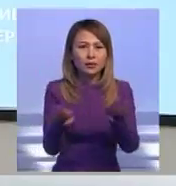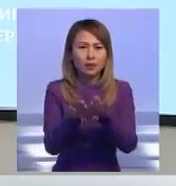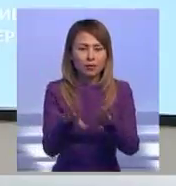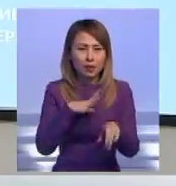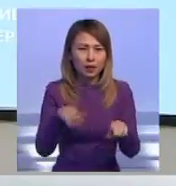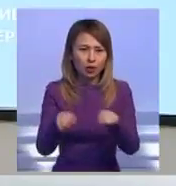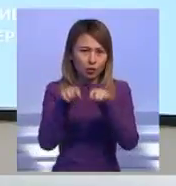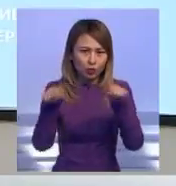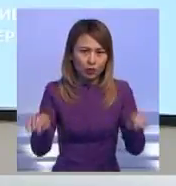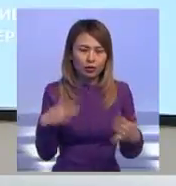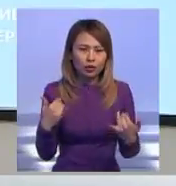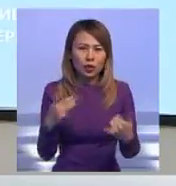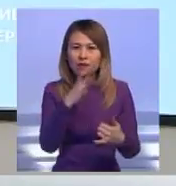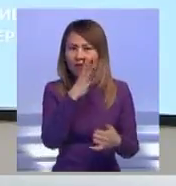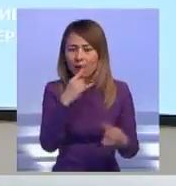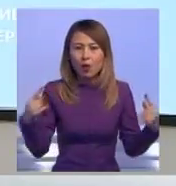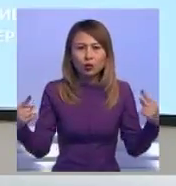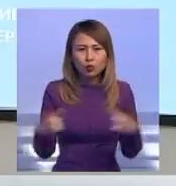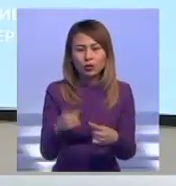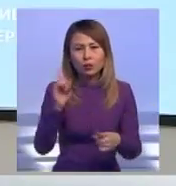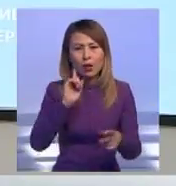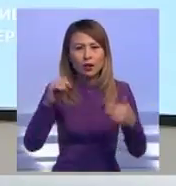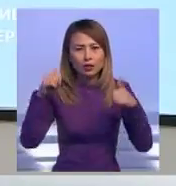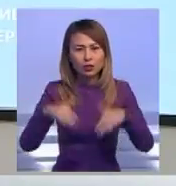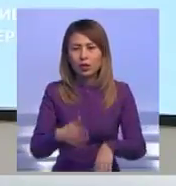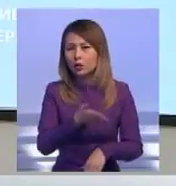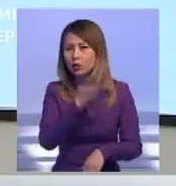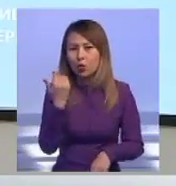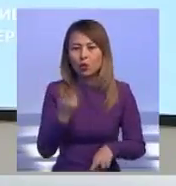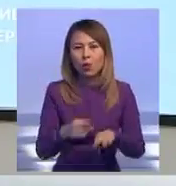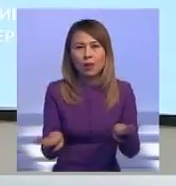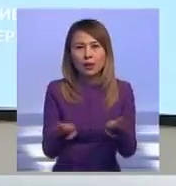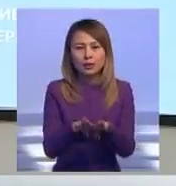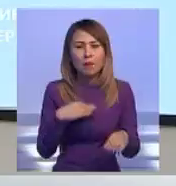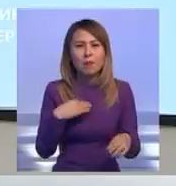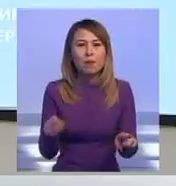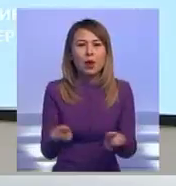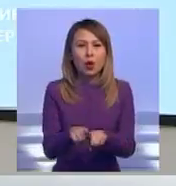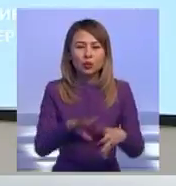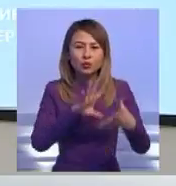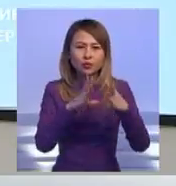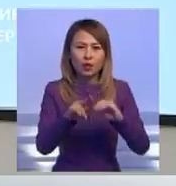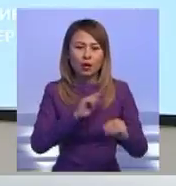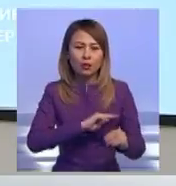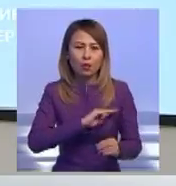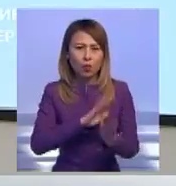құрылған болатын. Әрине, бізде нақты шешім әлі қабылданған жоқ, бірақ мен осыған ұқсас құрылым жұмыс істейді